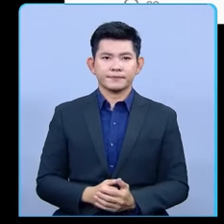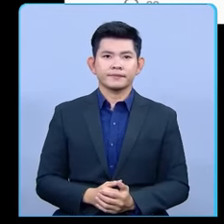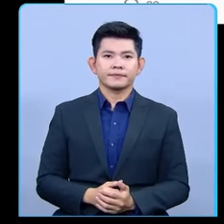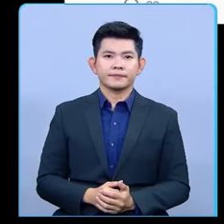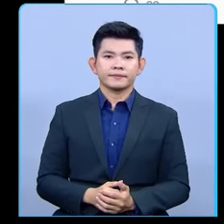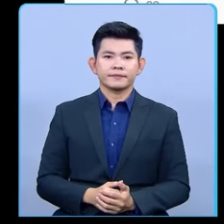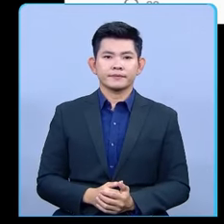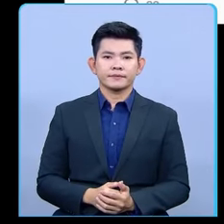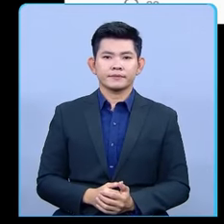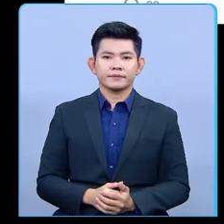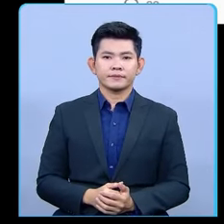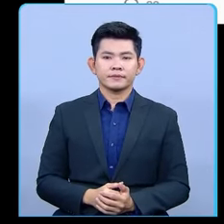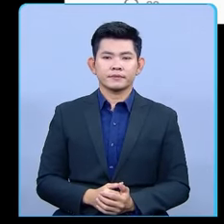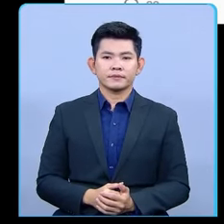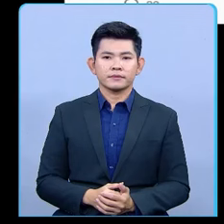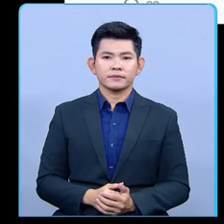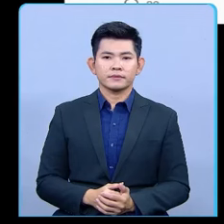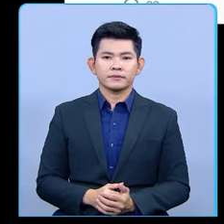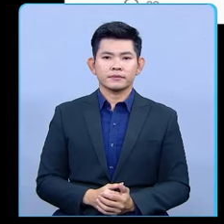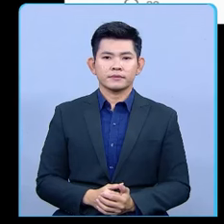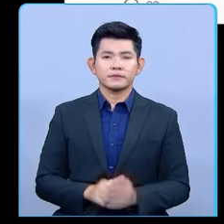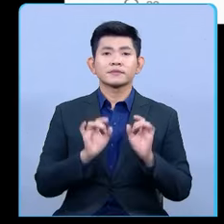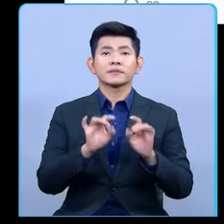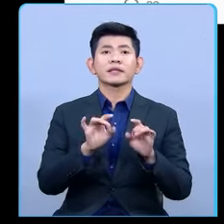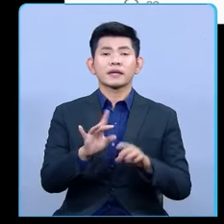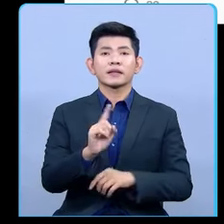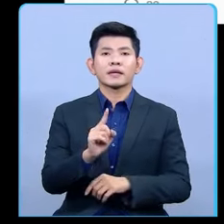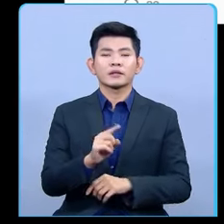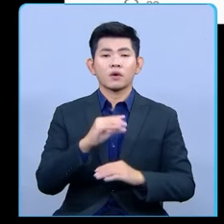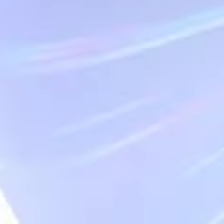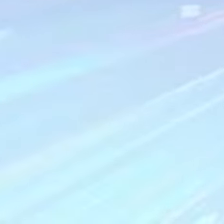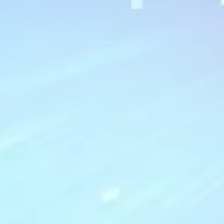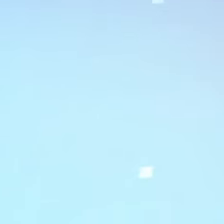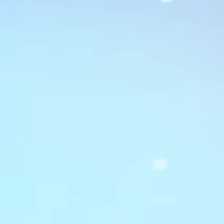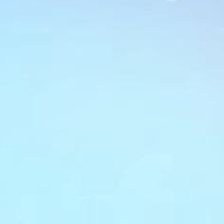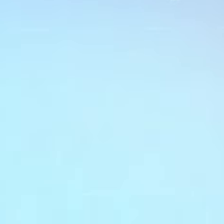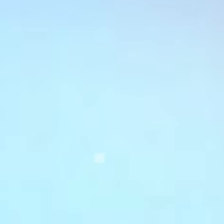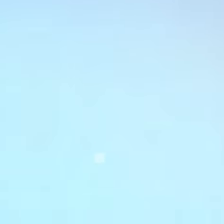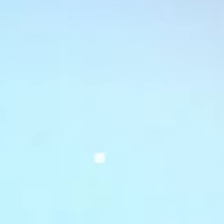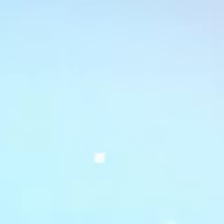แต ่ก็ สนับสนุน ในข้อความนี่คือสนับสนุนโครงการนี ้ค่ะ